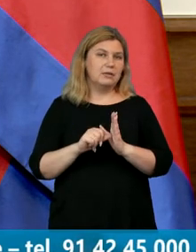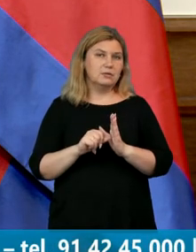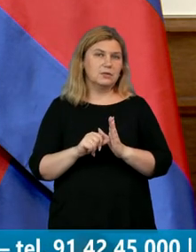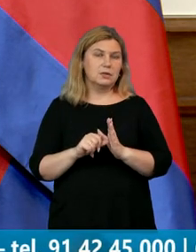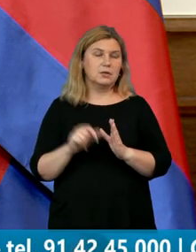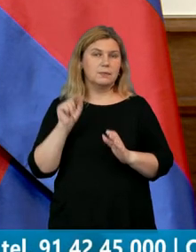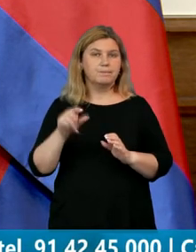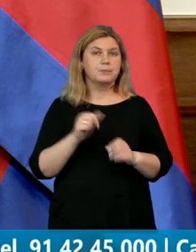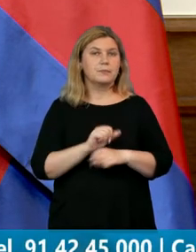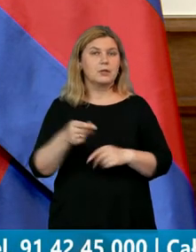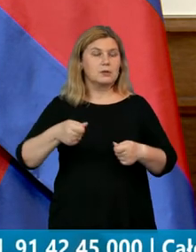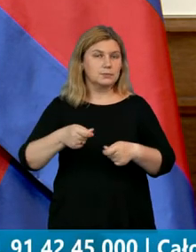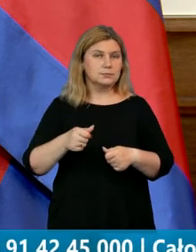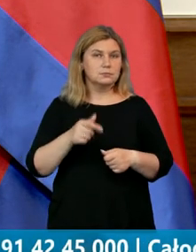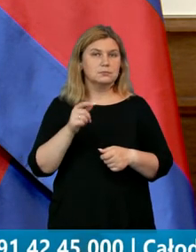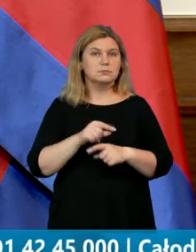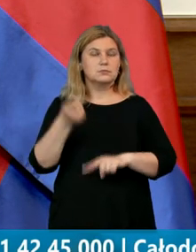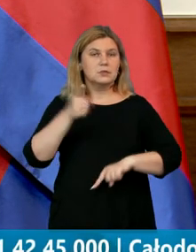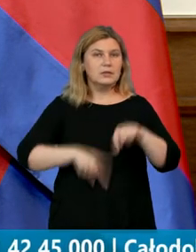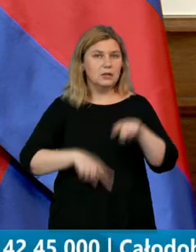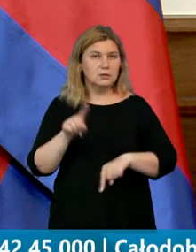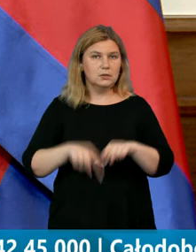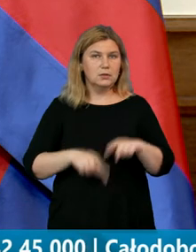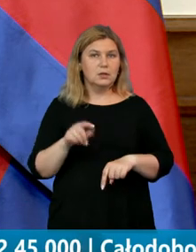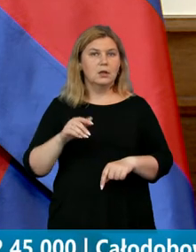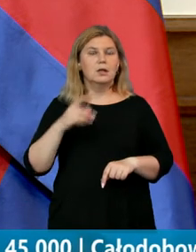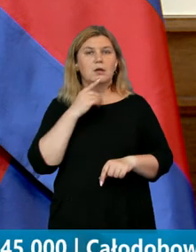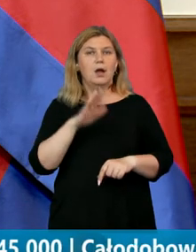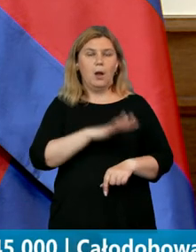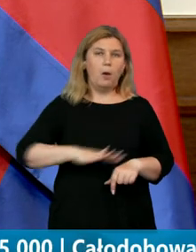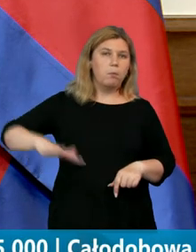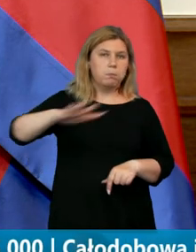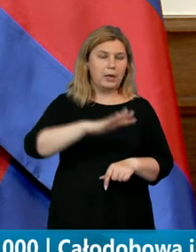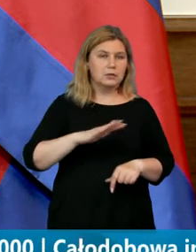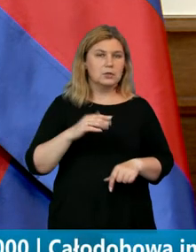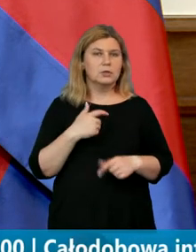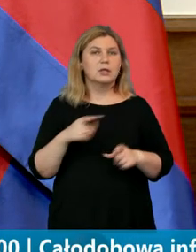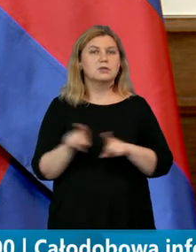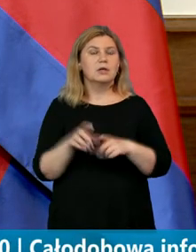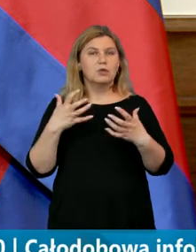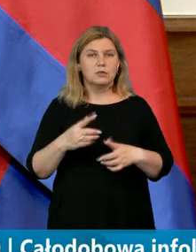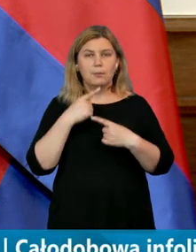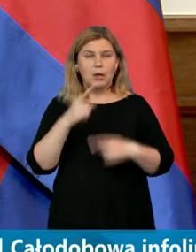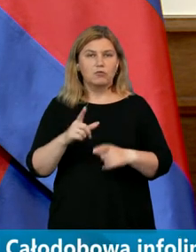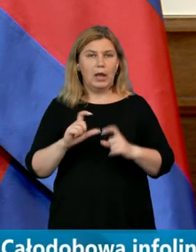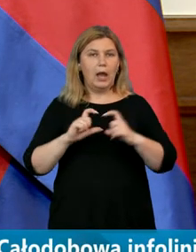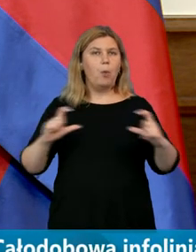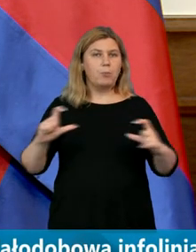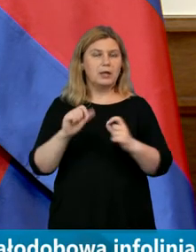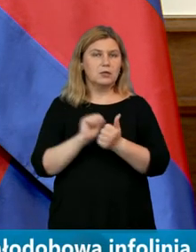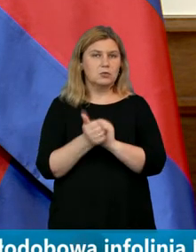pewne świadczenia są również w formie naturalnej, czy w formie obiektów. Zresztą też chcę powiedzieć, że obiekty sportowe generalnie nie